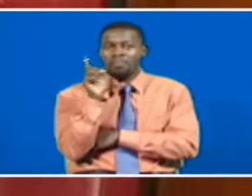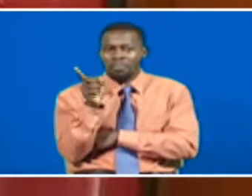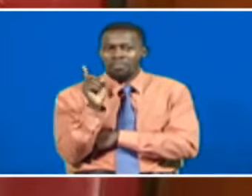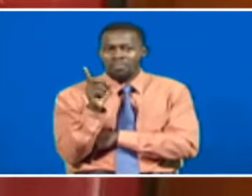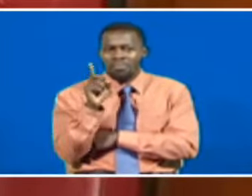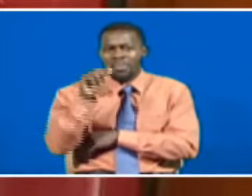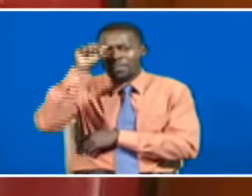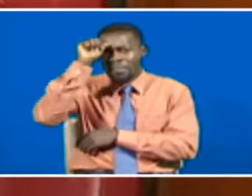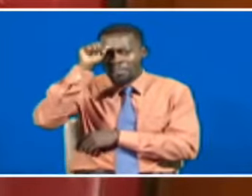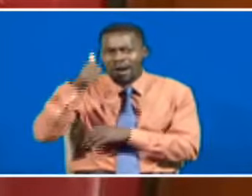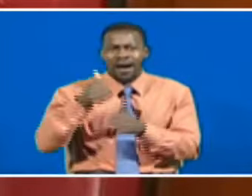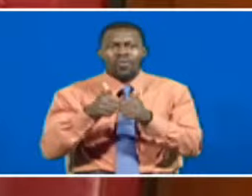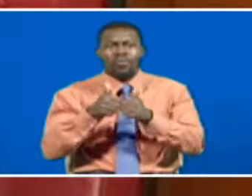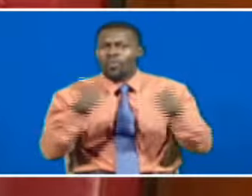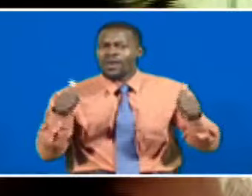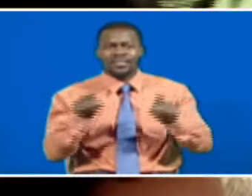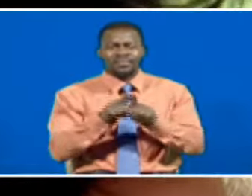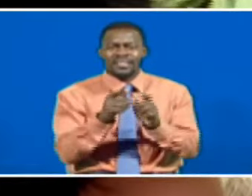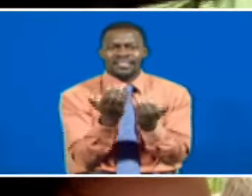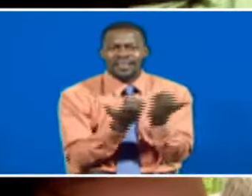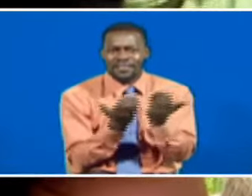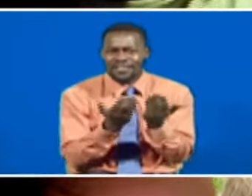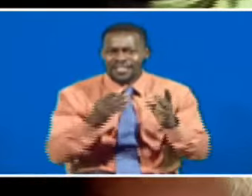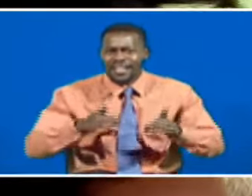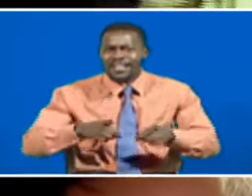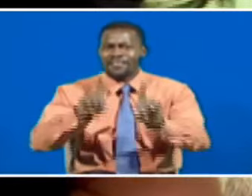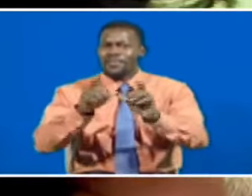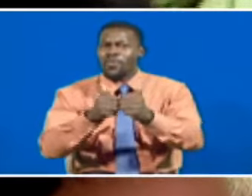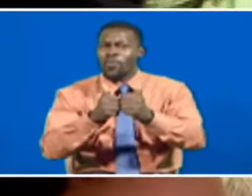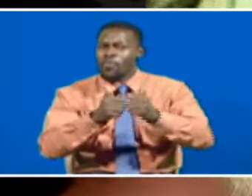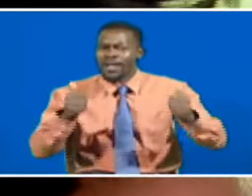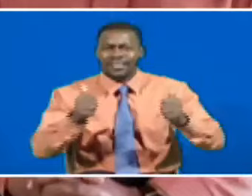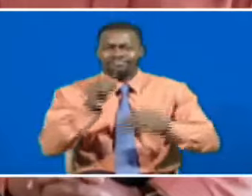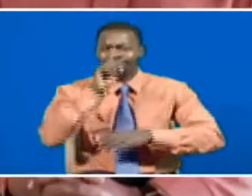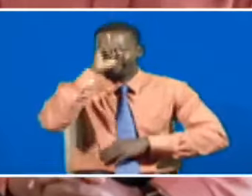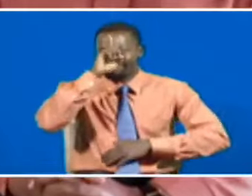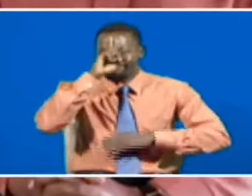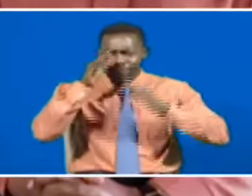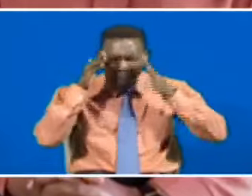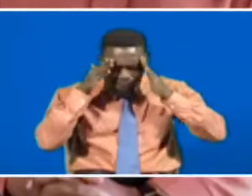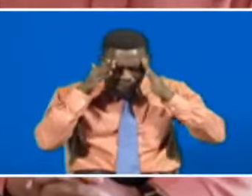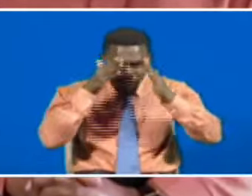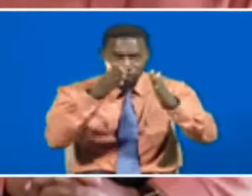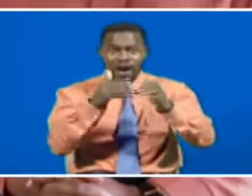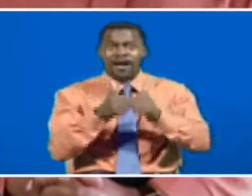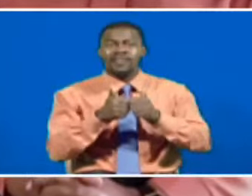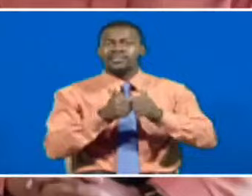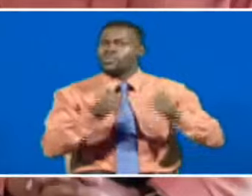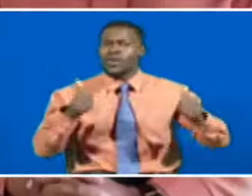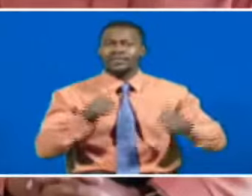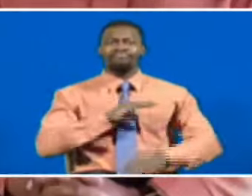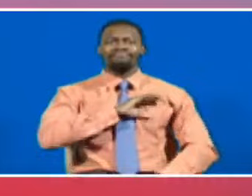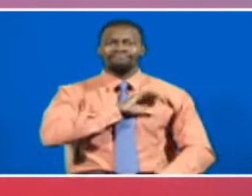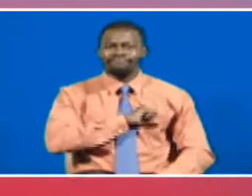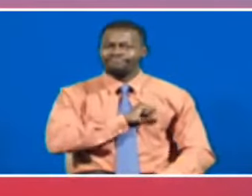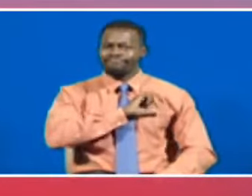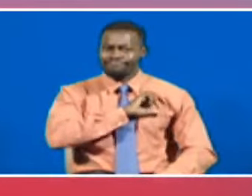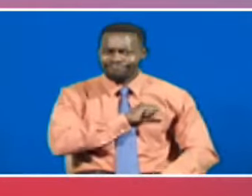tajriba yake ya kutekeleza kazi anayopewa kwa hali na mali. Kwake huu ni wito. Anajivunia kila